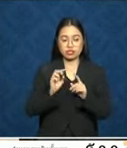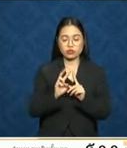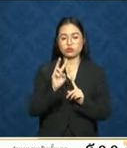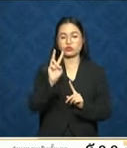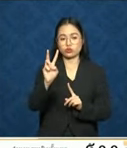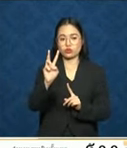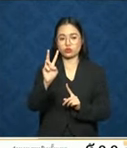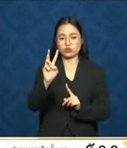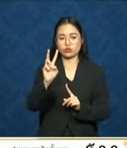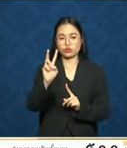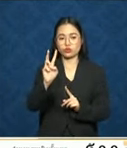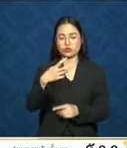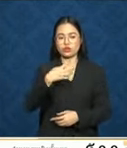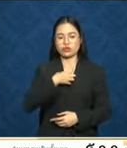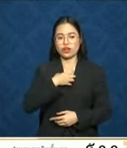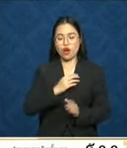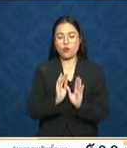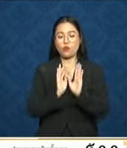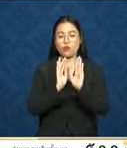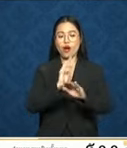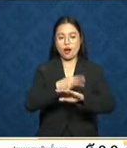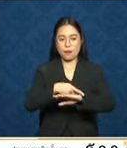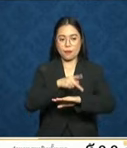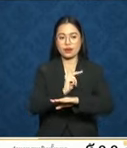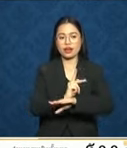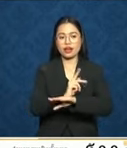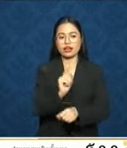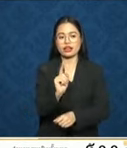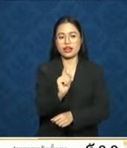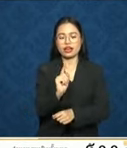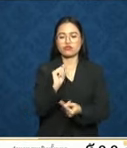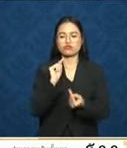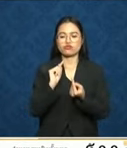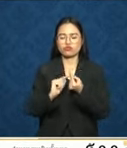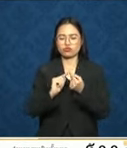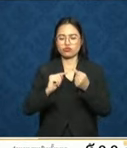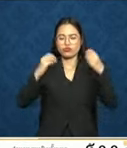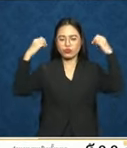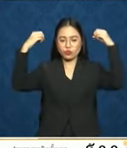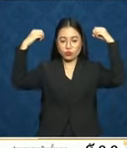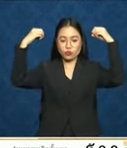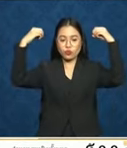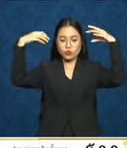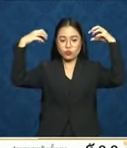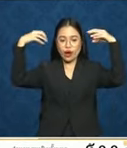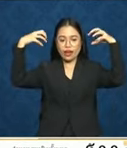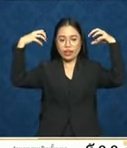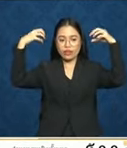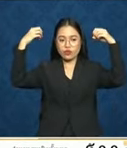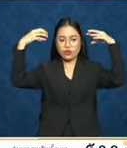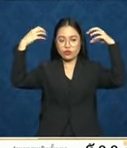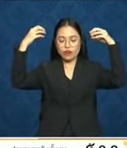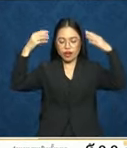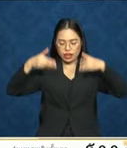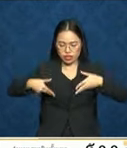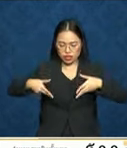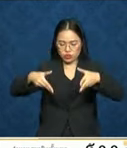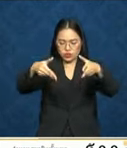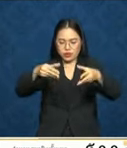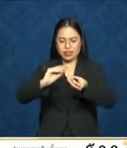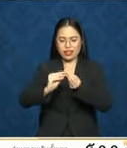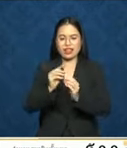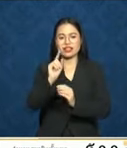คะก็อยากจะฝากท่านประธานค่ะว่าไฟทางบนถนนทางหลวงแผ่นดินหมายเลข1นะคะถนนพหลโยธิน